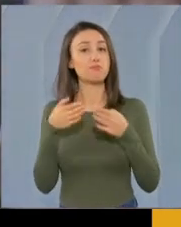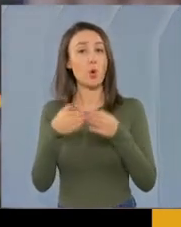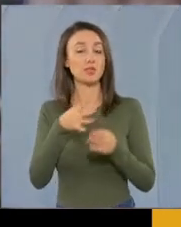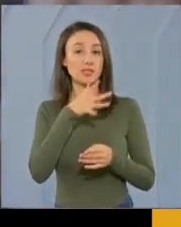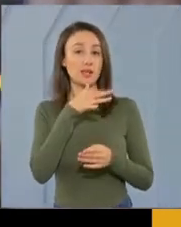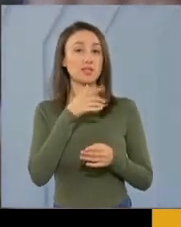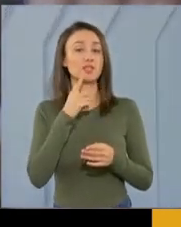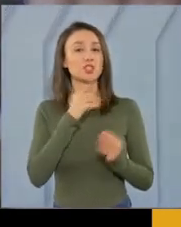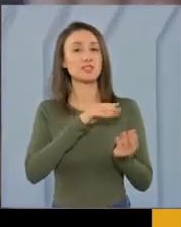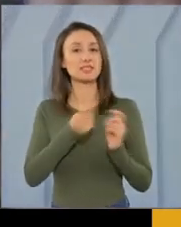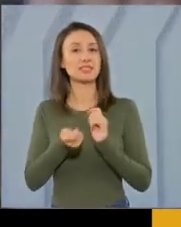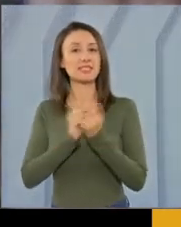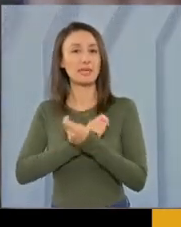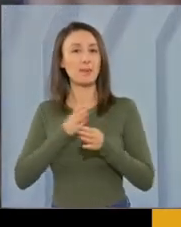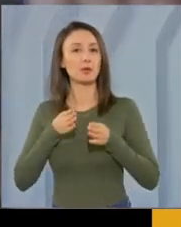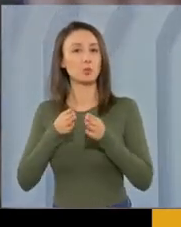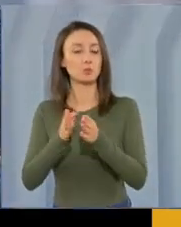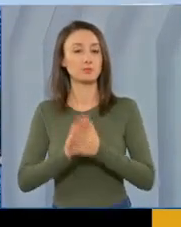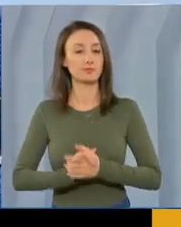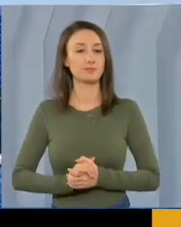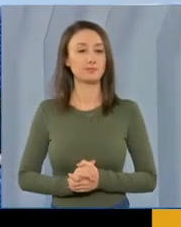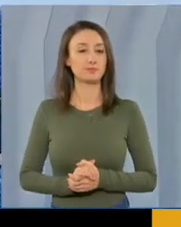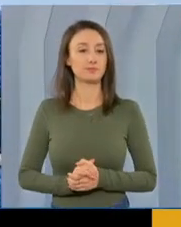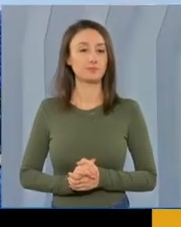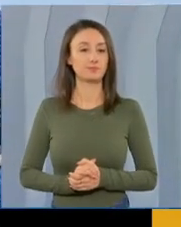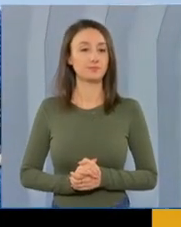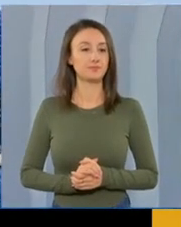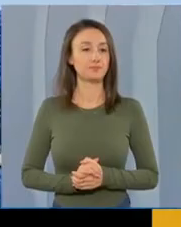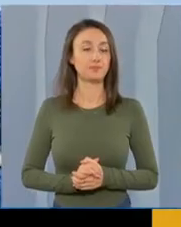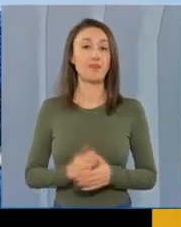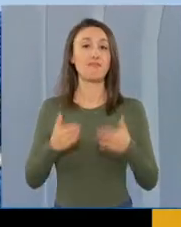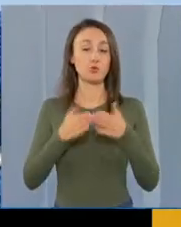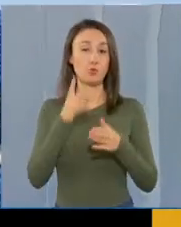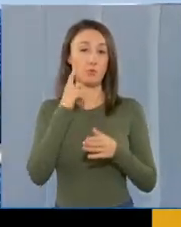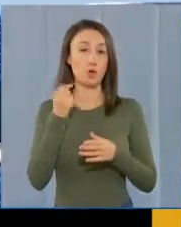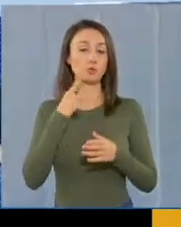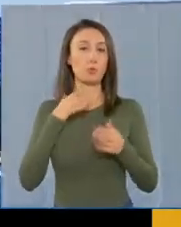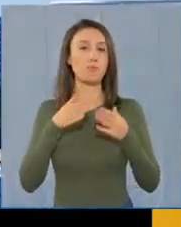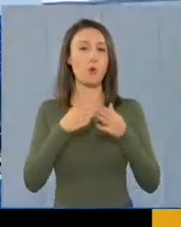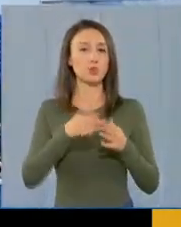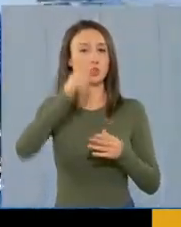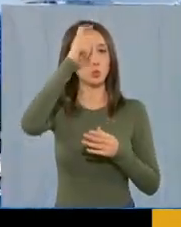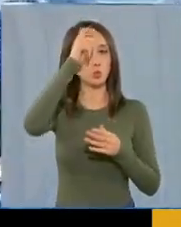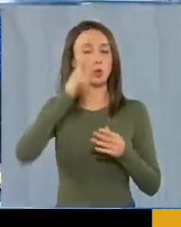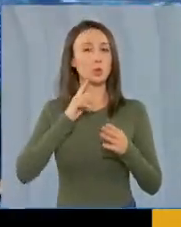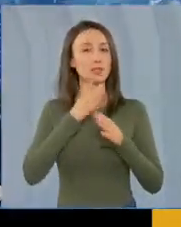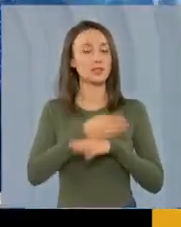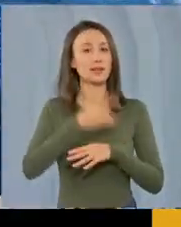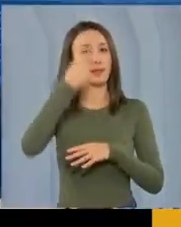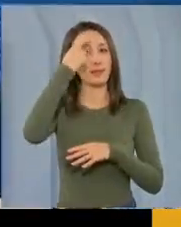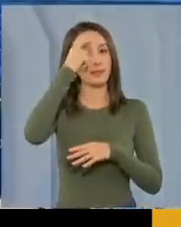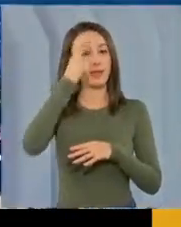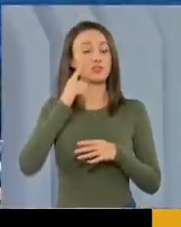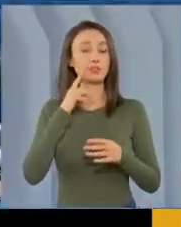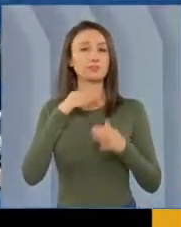israeliene să își schimbe cursul vasul a plecat dintr un port din Turcia cu destinația India și a